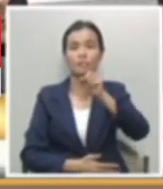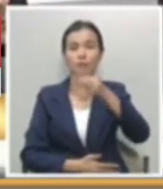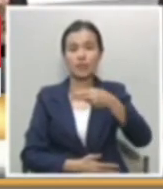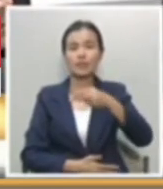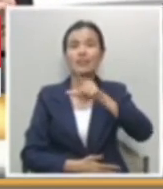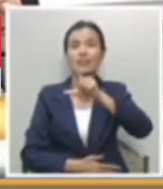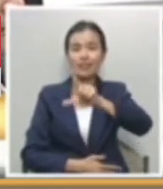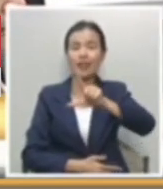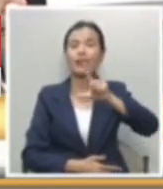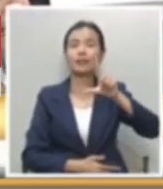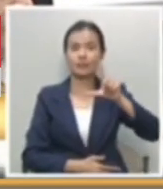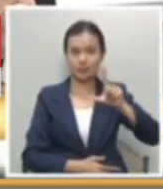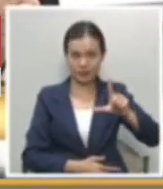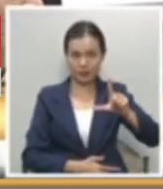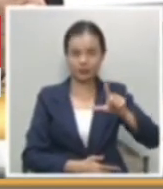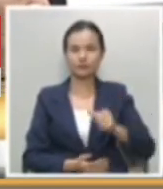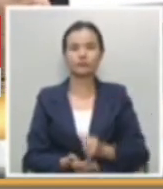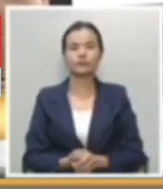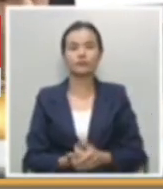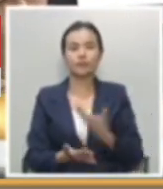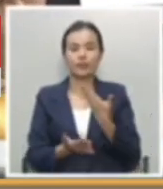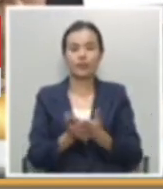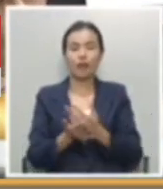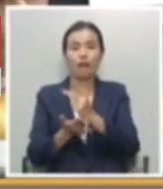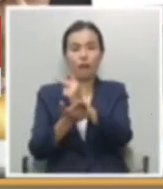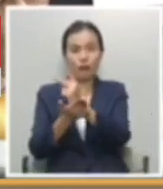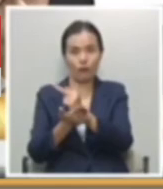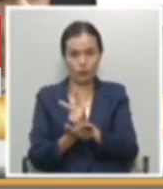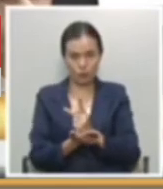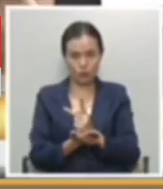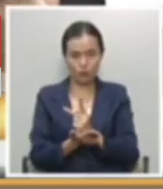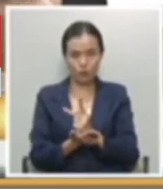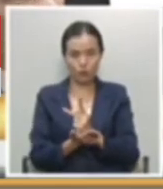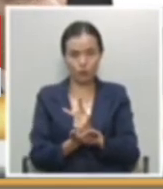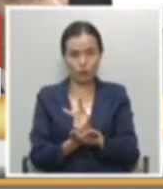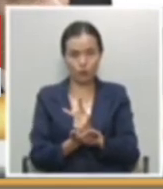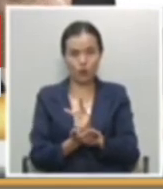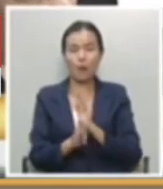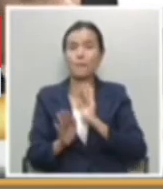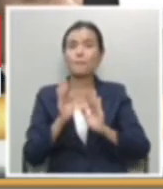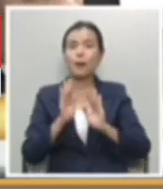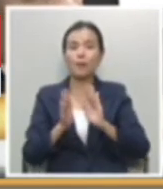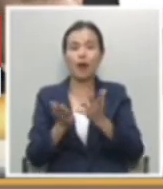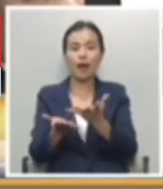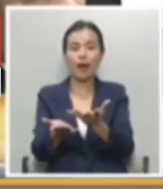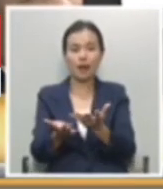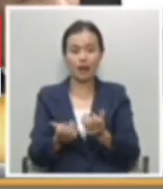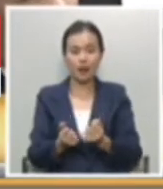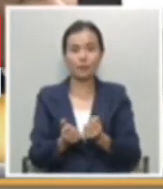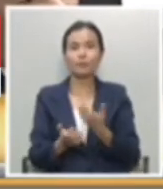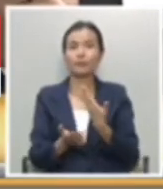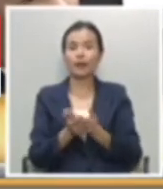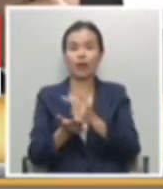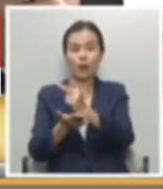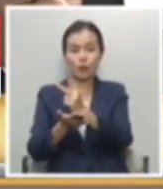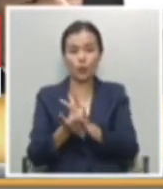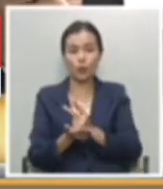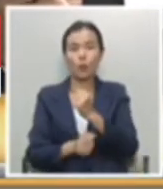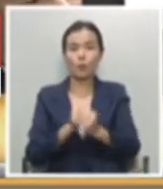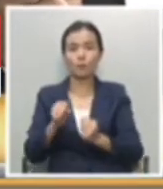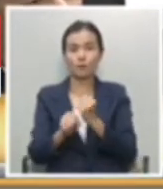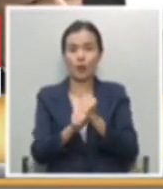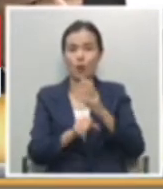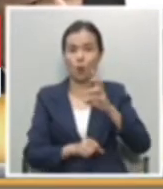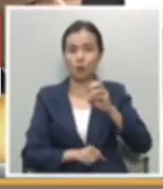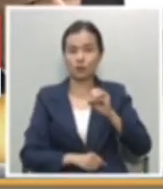2,731,000 ล้านบาทเงินกู้ในประมาณการรายรับนะครับเงินกู้ในปี63